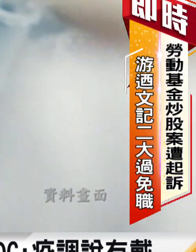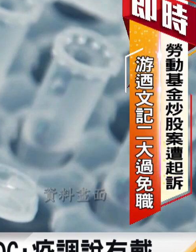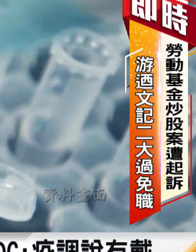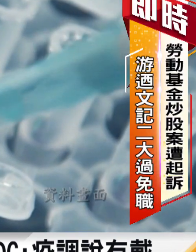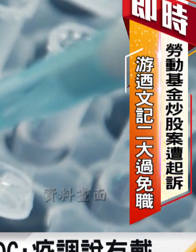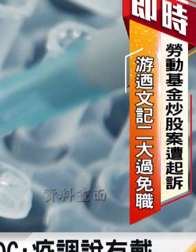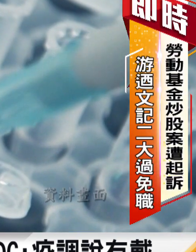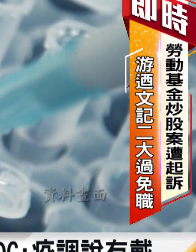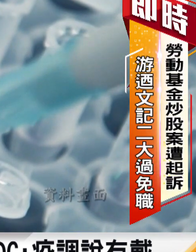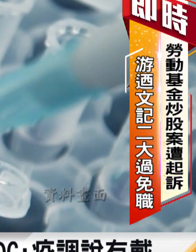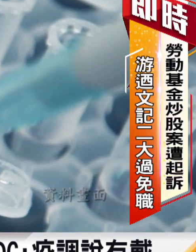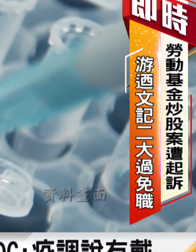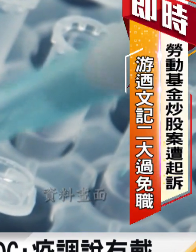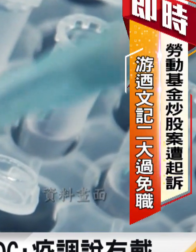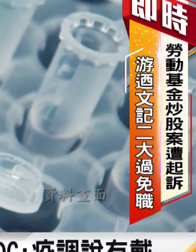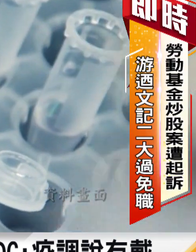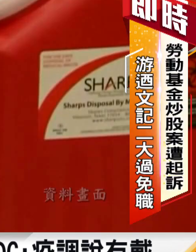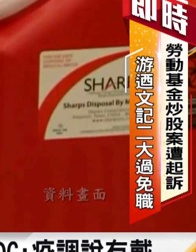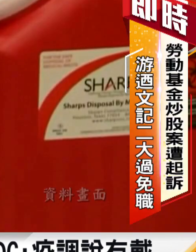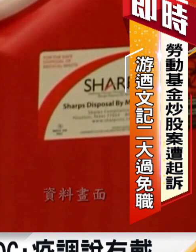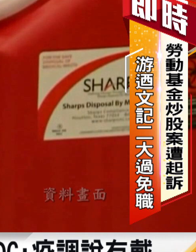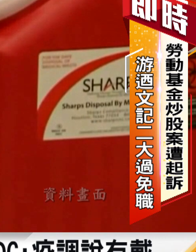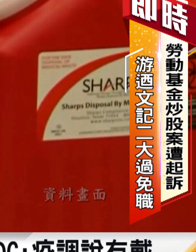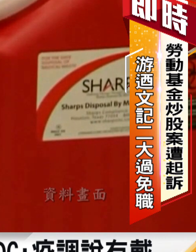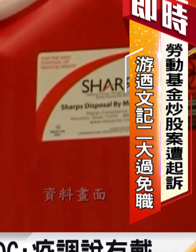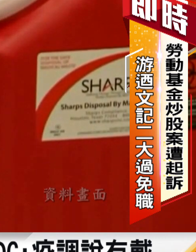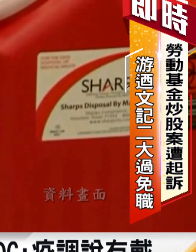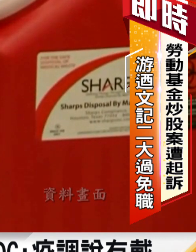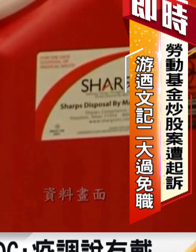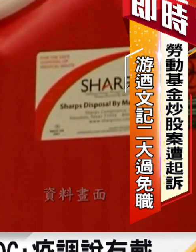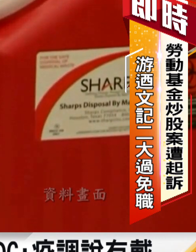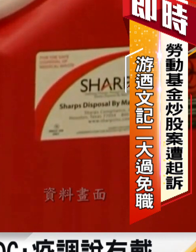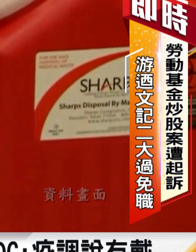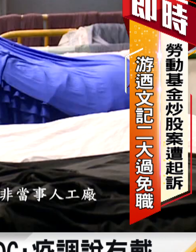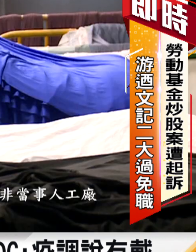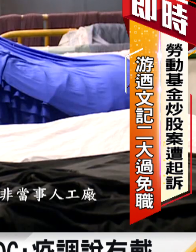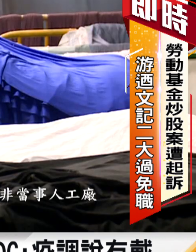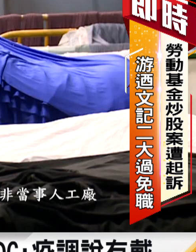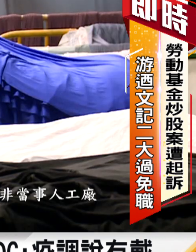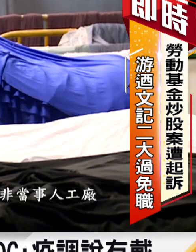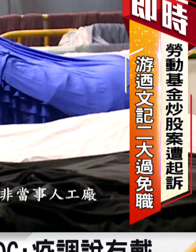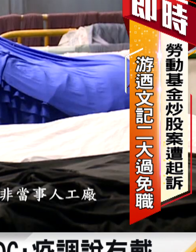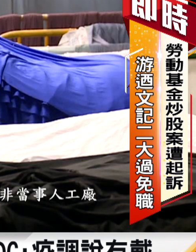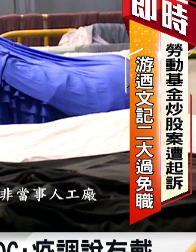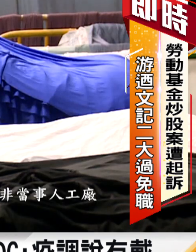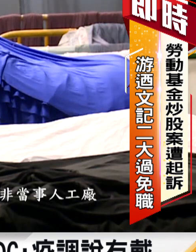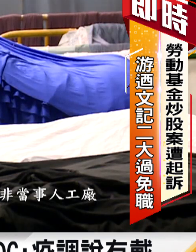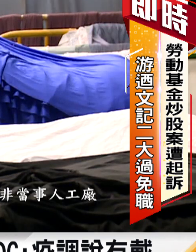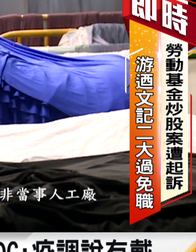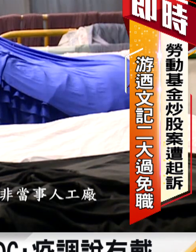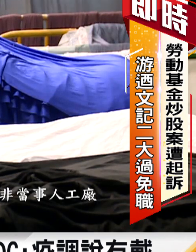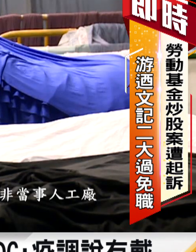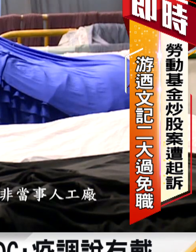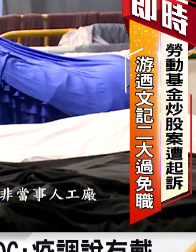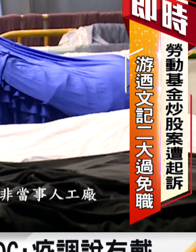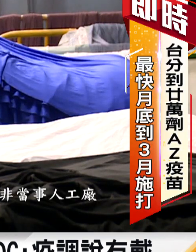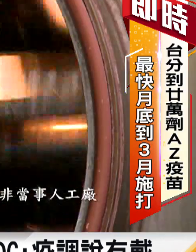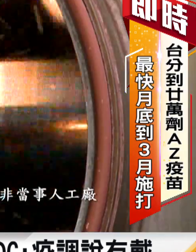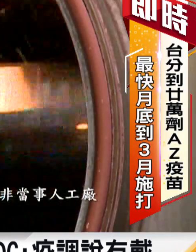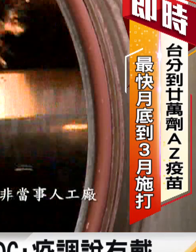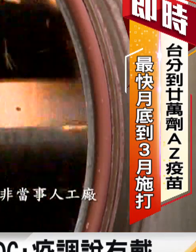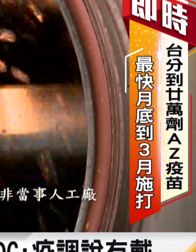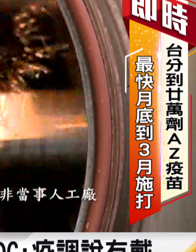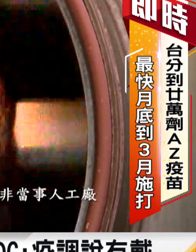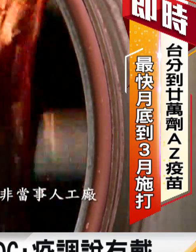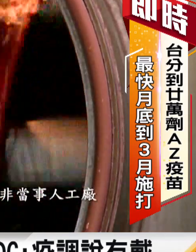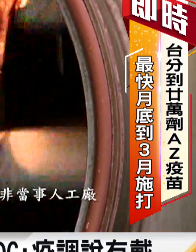但目前台湾没有其他的选择空间，防疫自然也不能打折。传出身为南部纺织厂员工的案925疫